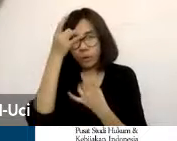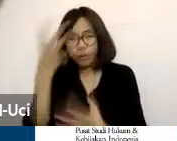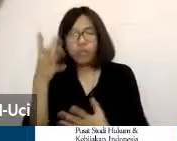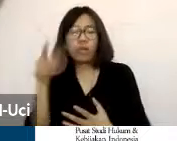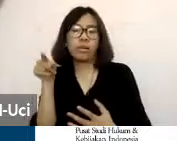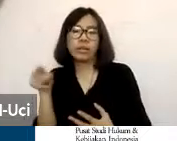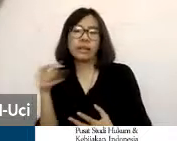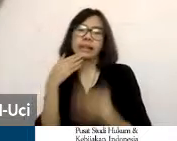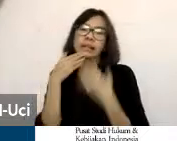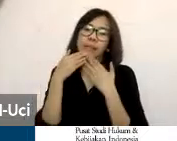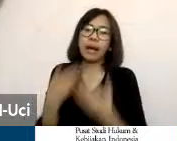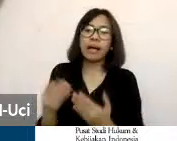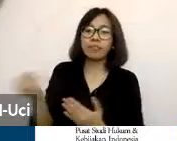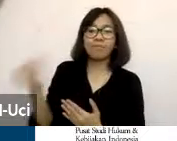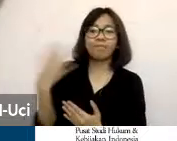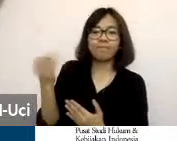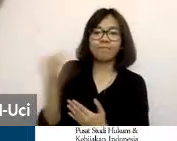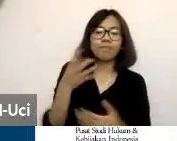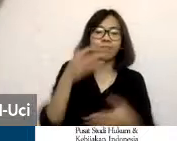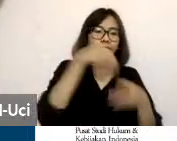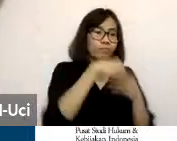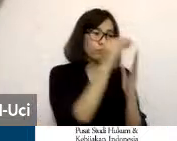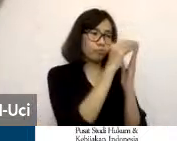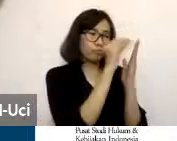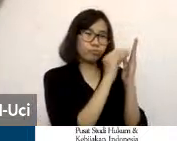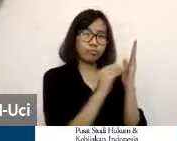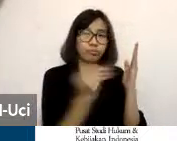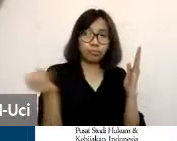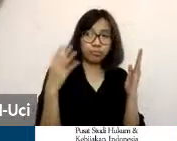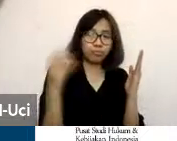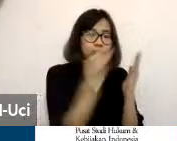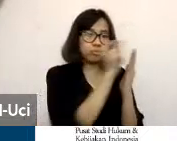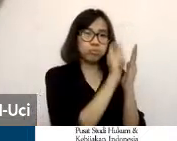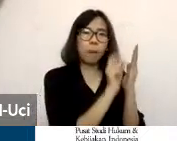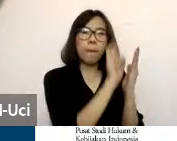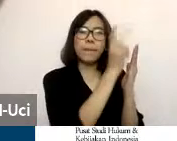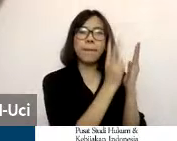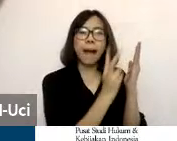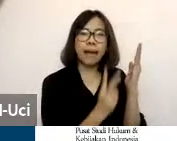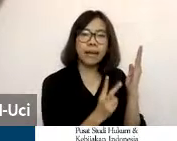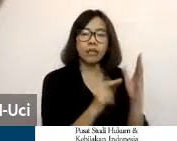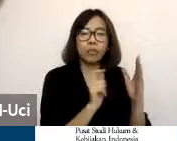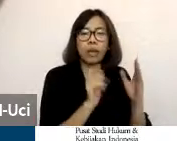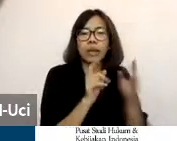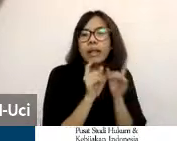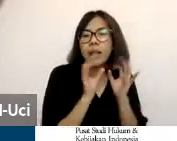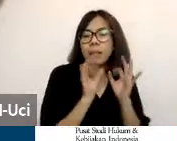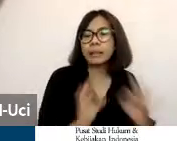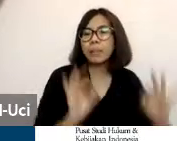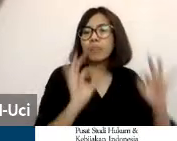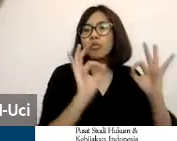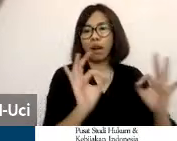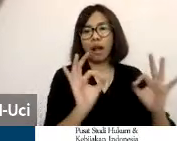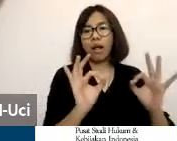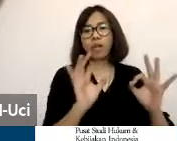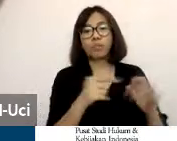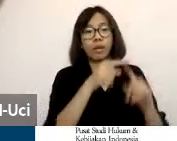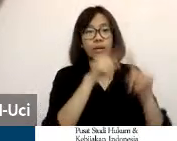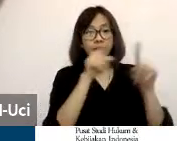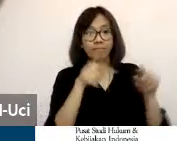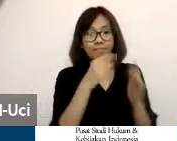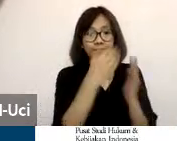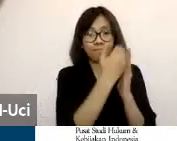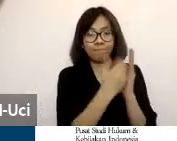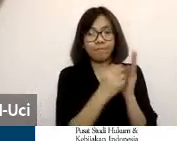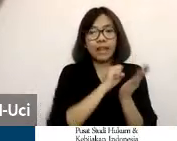mengapa namanya menyempurnakan laporan ini agar bisa kemudian kita distribusikan Nya kepada